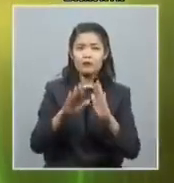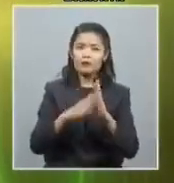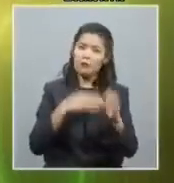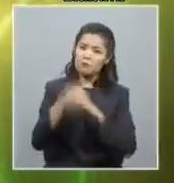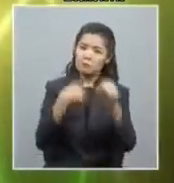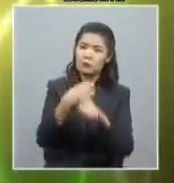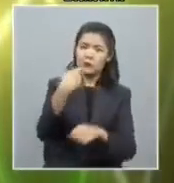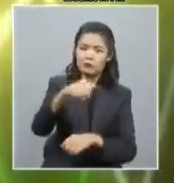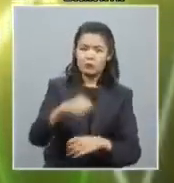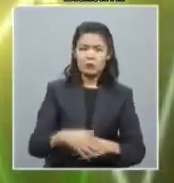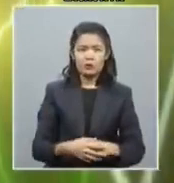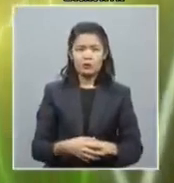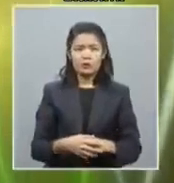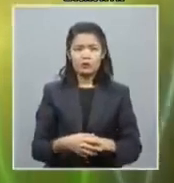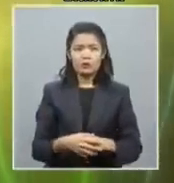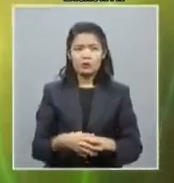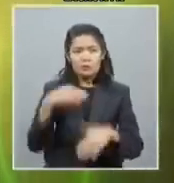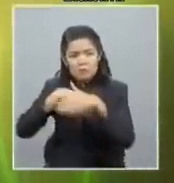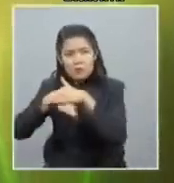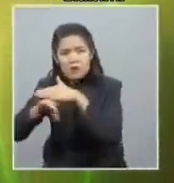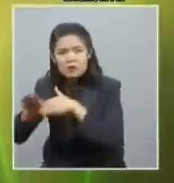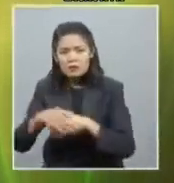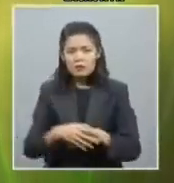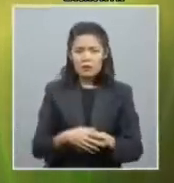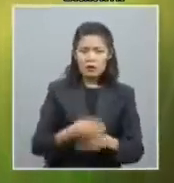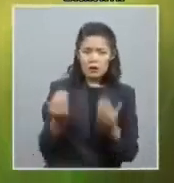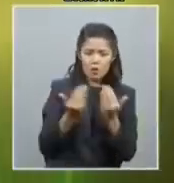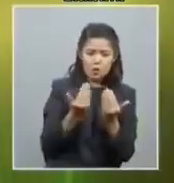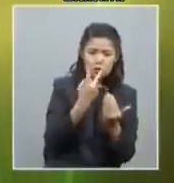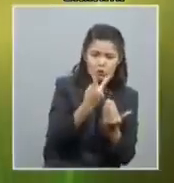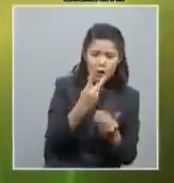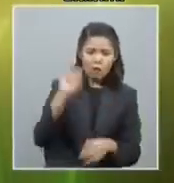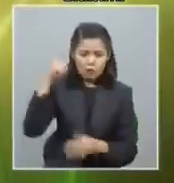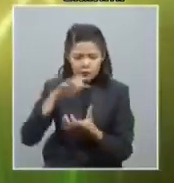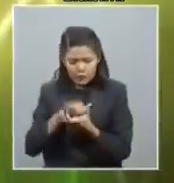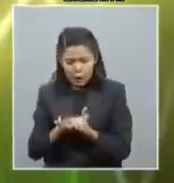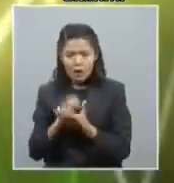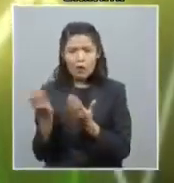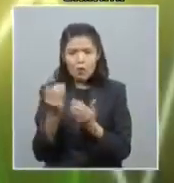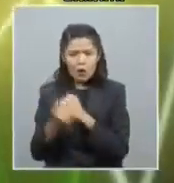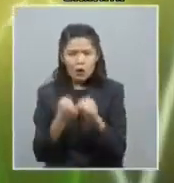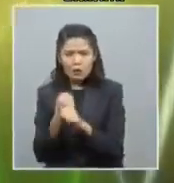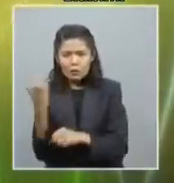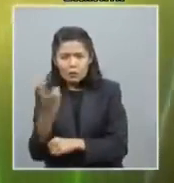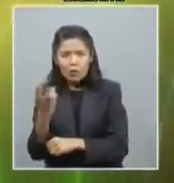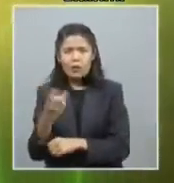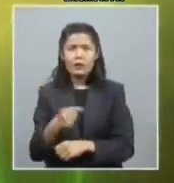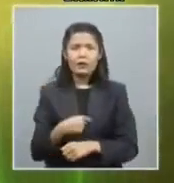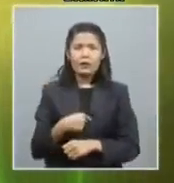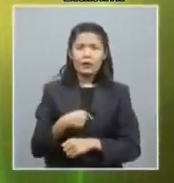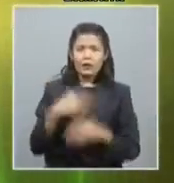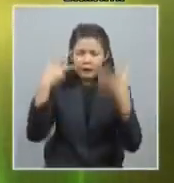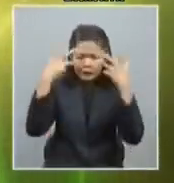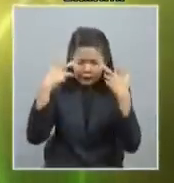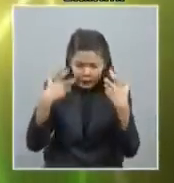ปีนี่แค่ก่อนโดมลูกต้องเมียคนแล้วลูกก็ยังเล็กมันนักใจจริงมันตั้งใจไม่เรื่องความปลอด